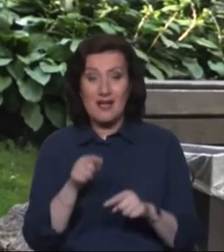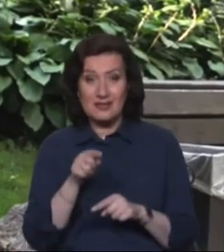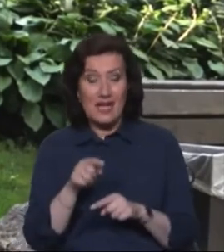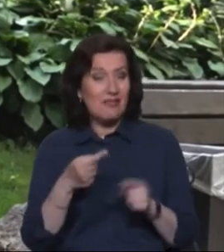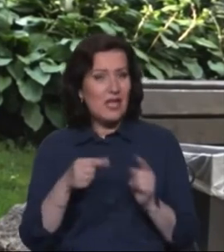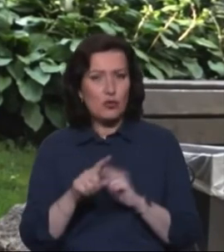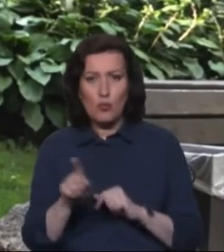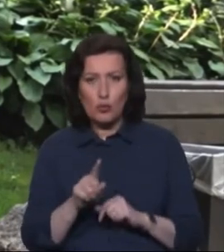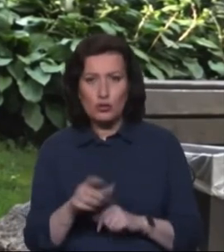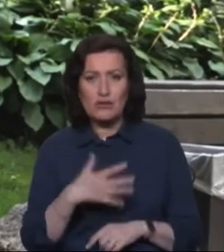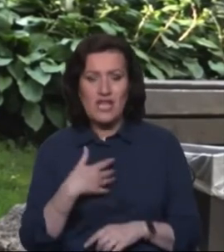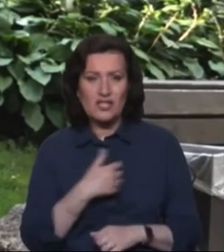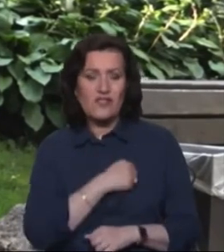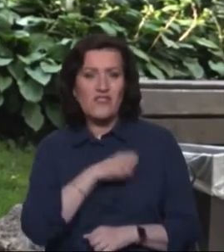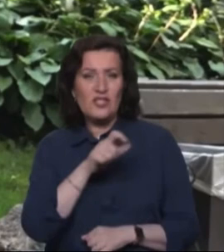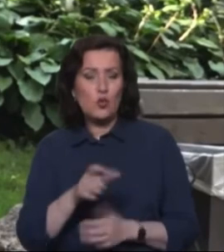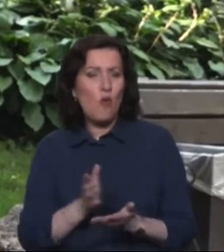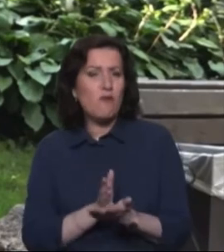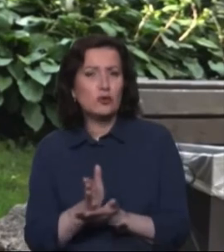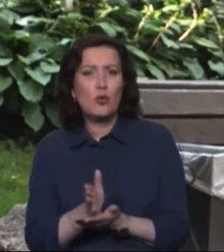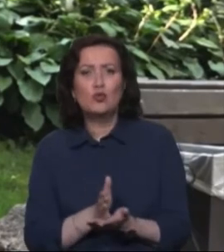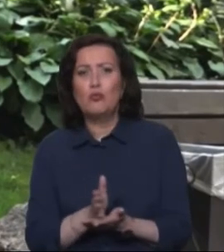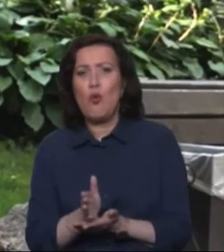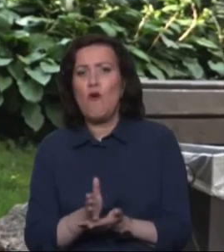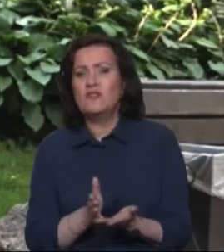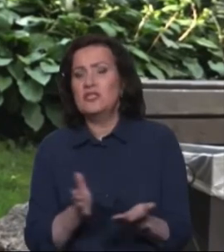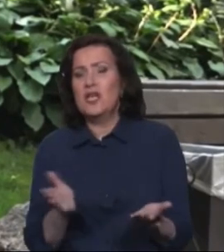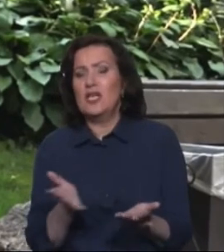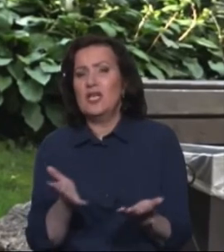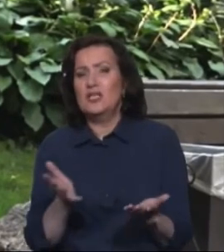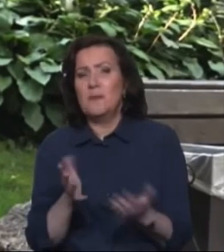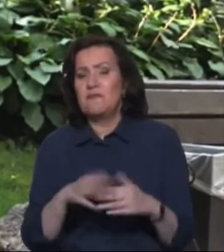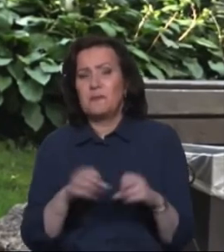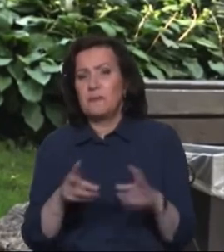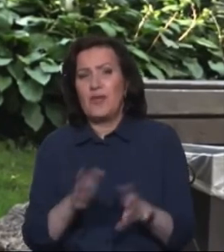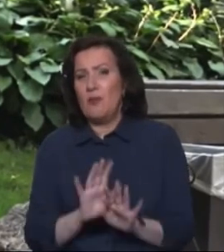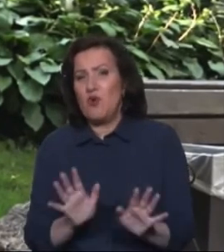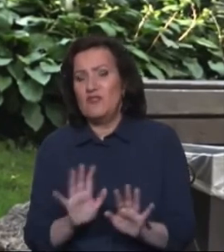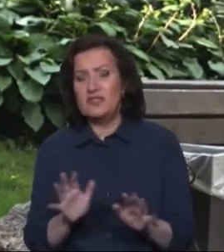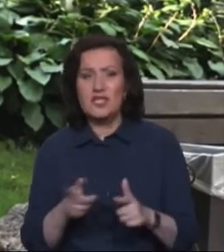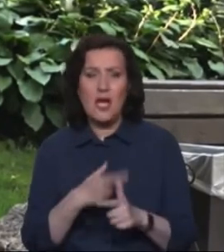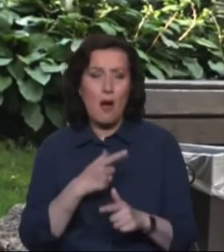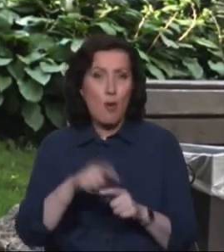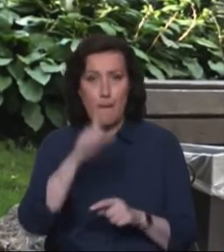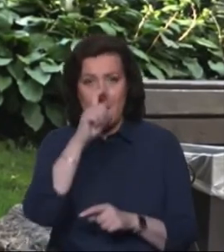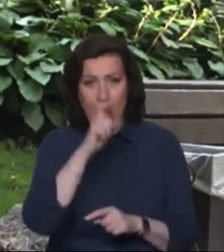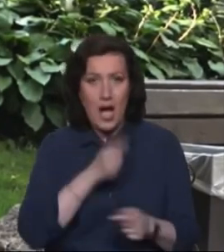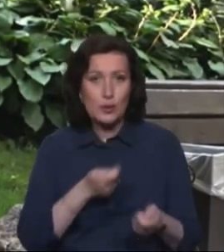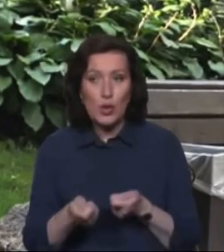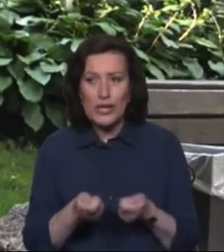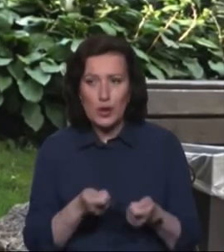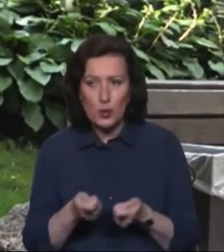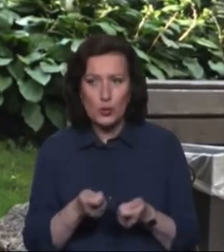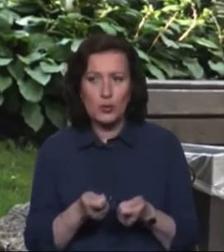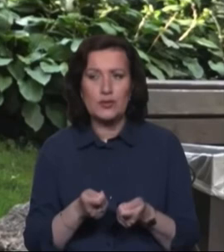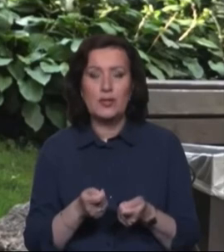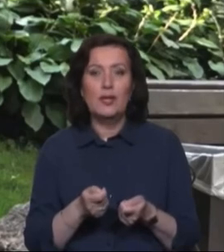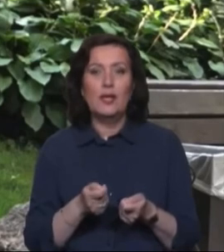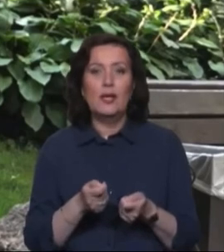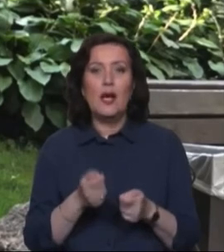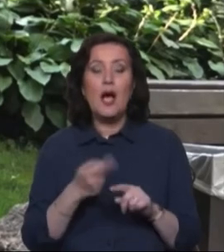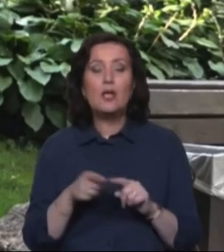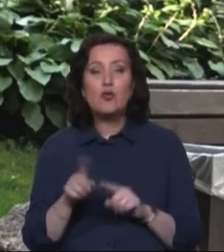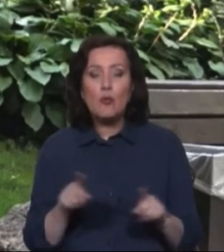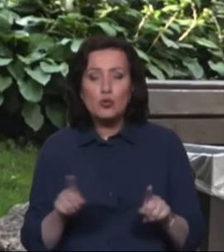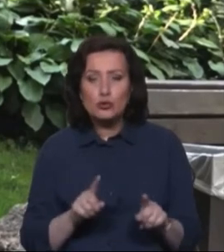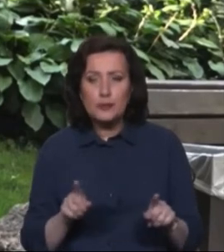не тому що Наші військовослужбовці якісь там непрофесійні або погано керують а